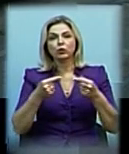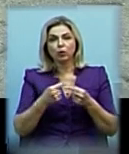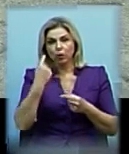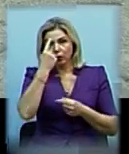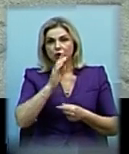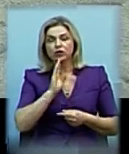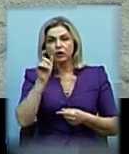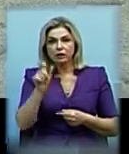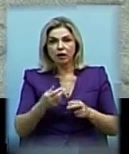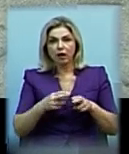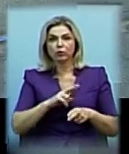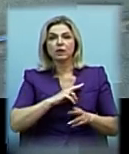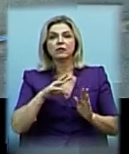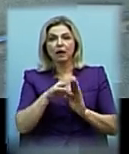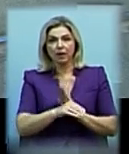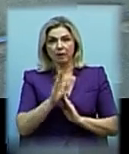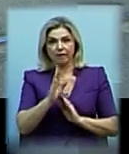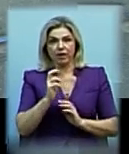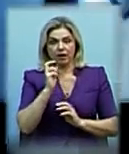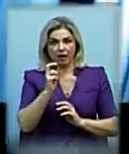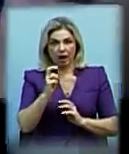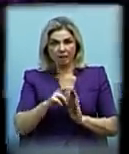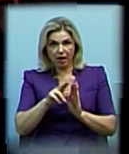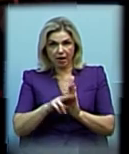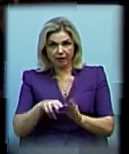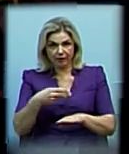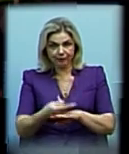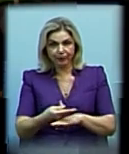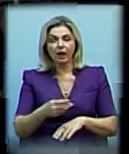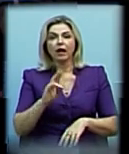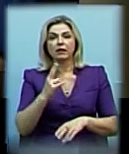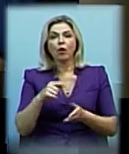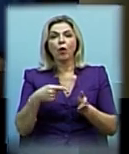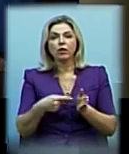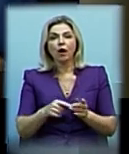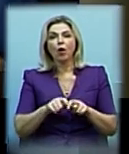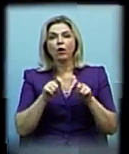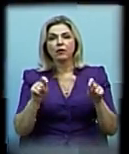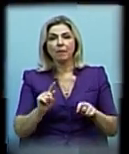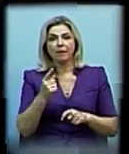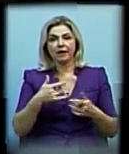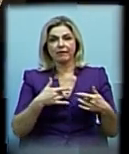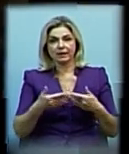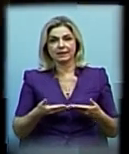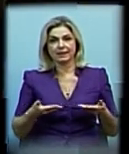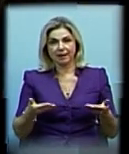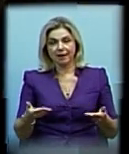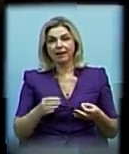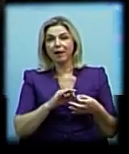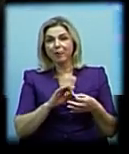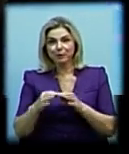яка загинула вчора під колесами трамваю. У Миколаєві відкрилася перша камерна сцена. Подробиці далі у